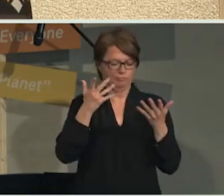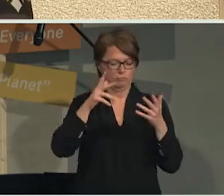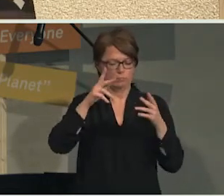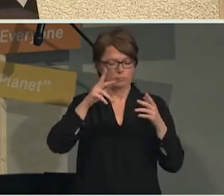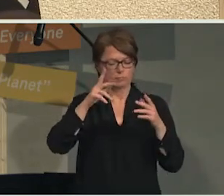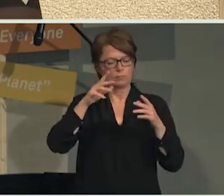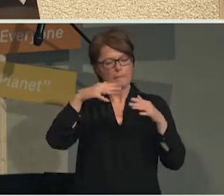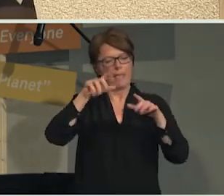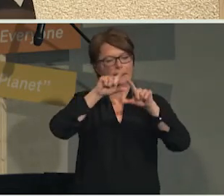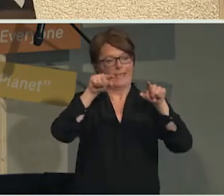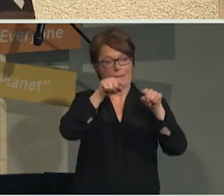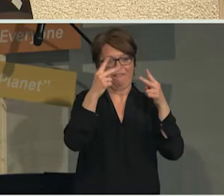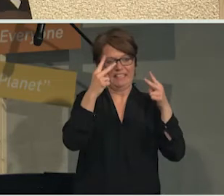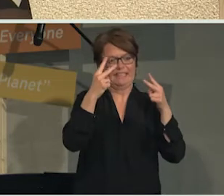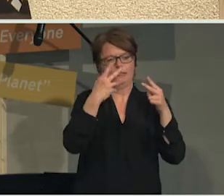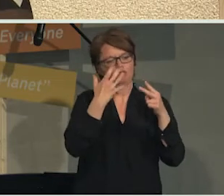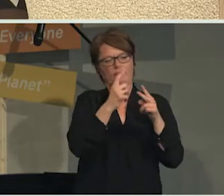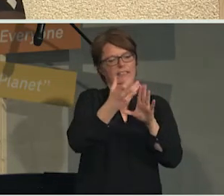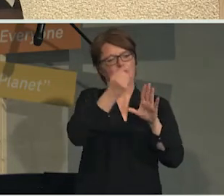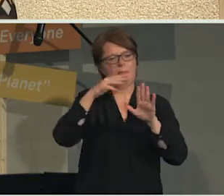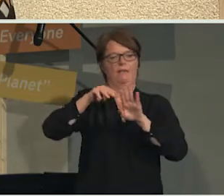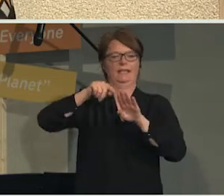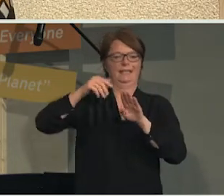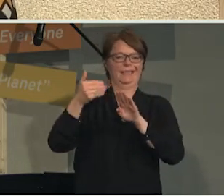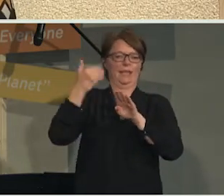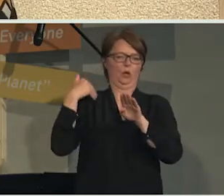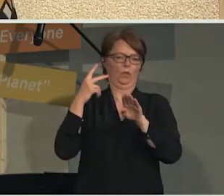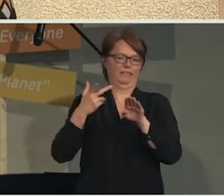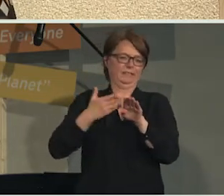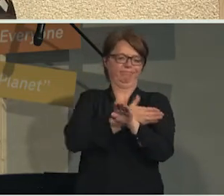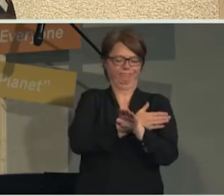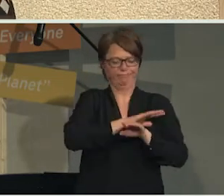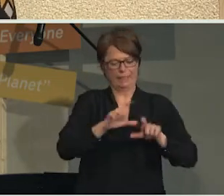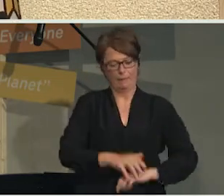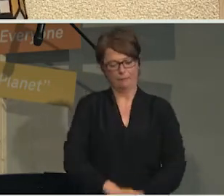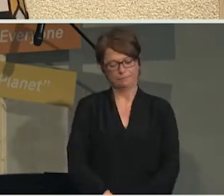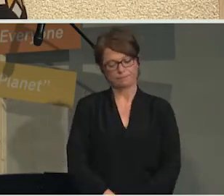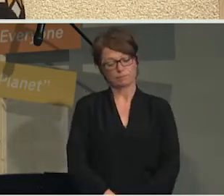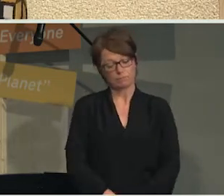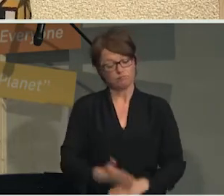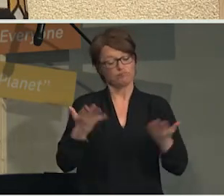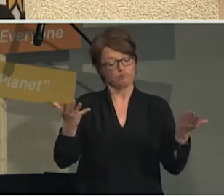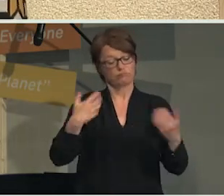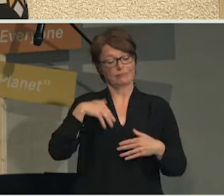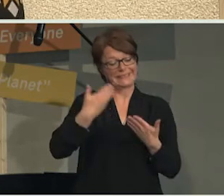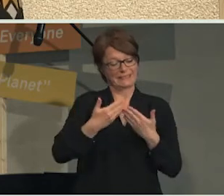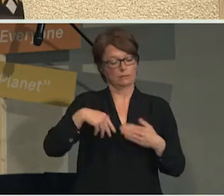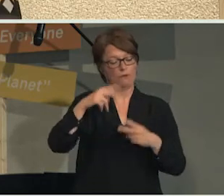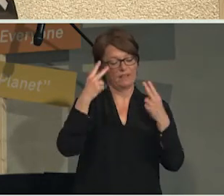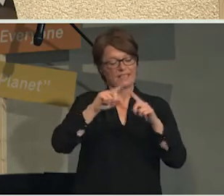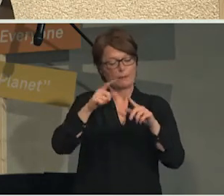um Rechte in all diesen Kämpfen. Denn wenn wir über ein sich im Neoliberalismus gefallenes